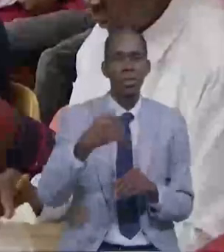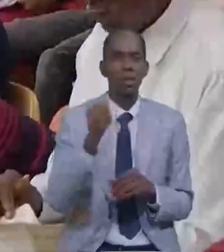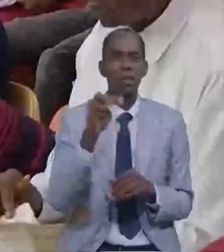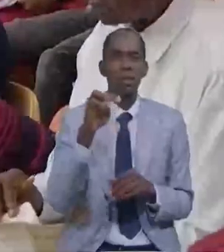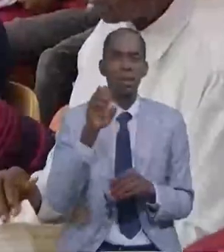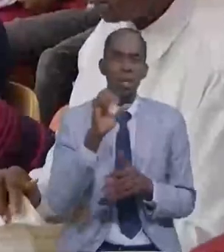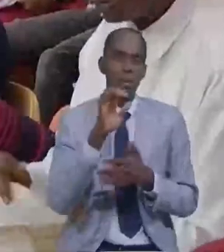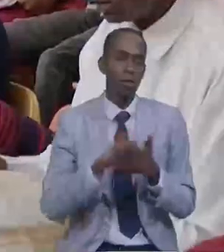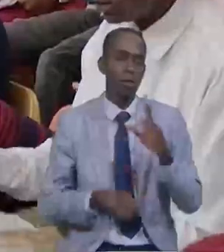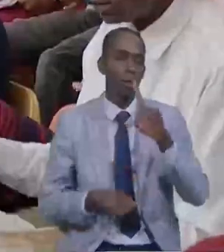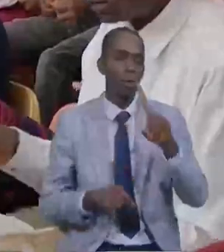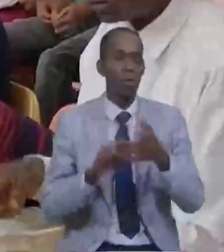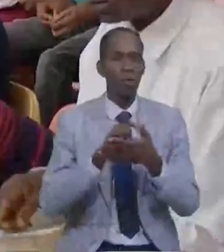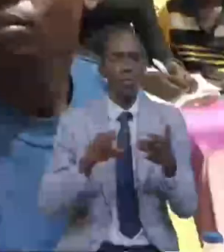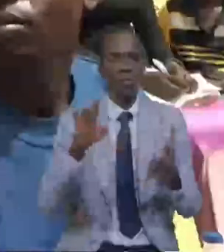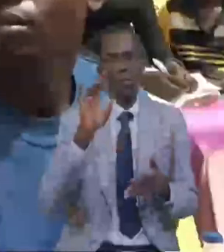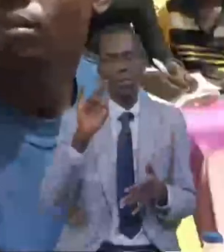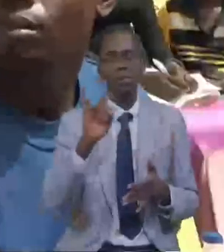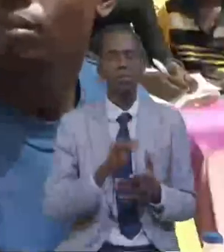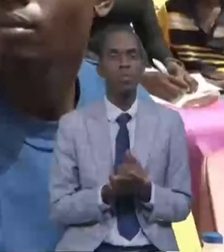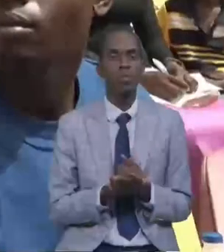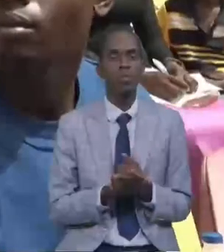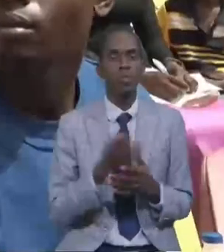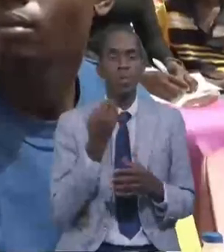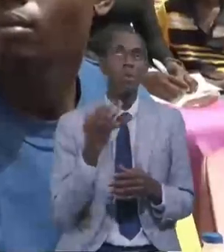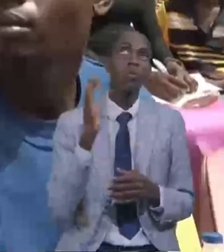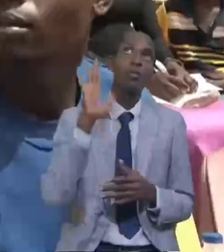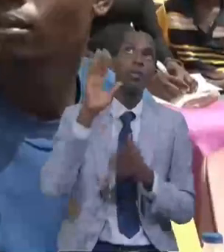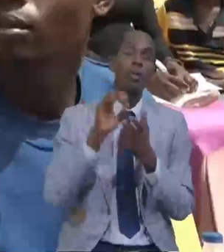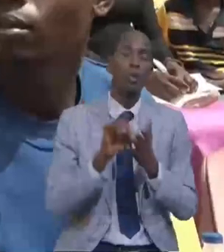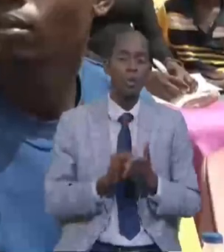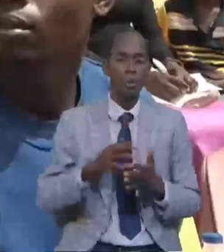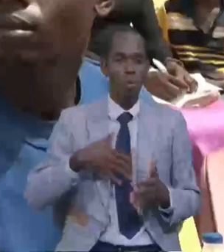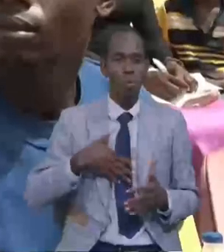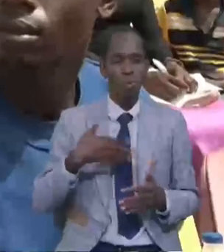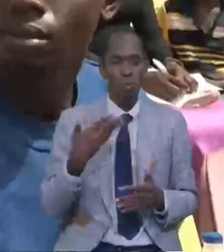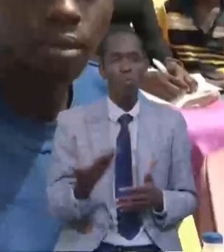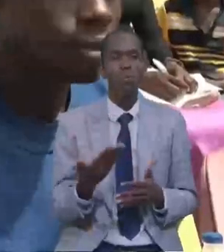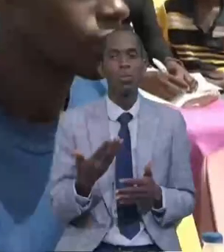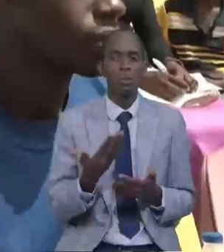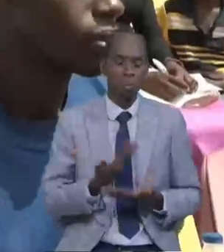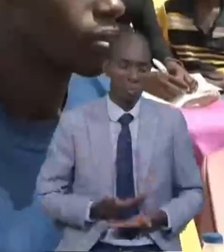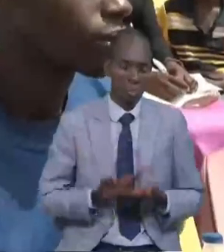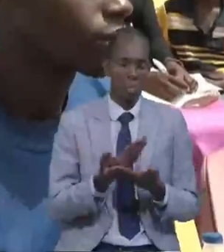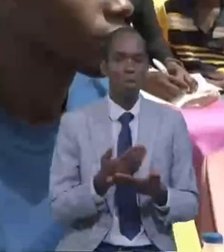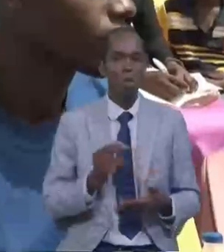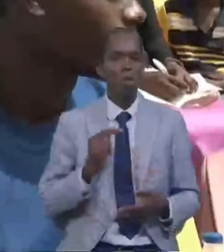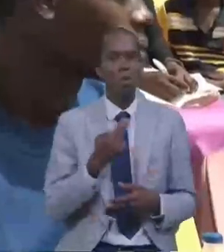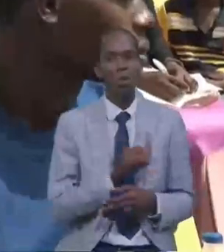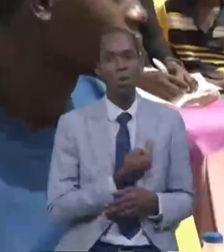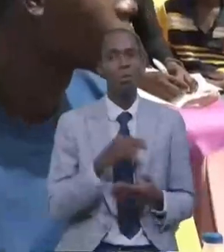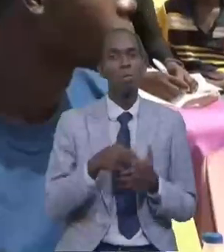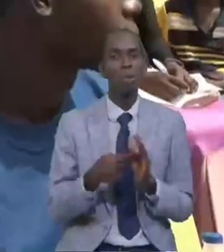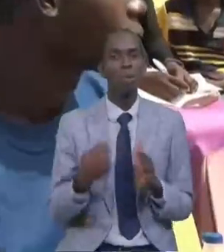Jacques 1, 18, nous sommes nés de nouveau. Quand la parole de vérité, il nous a engendrés selon